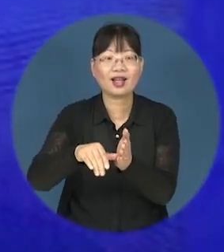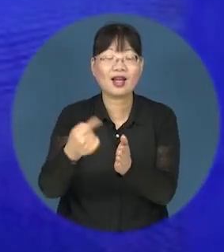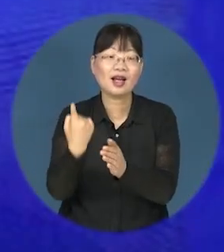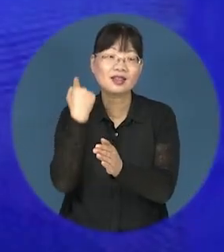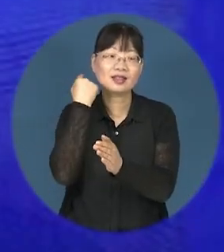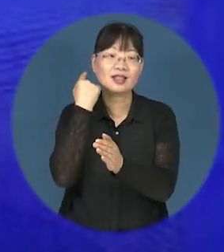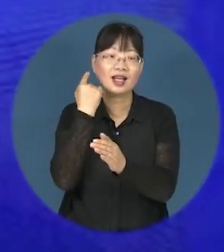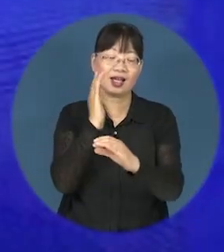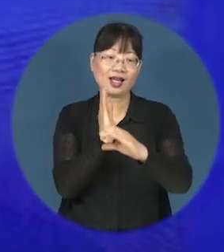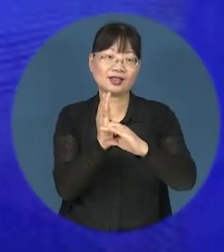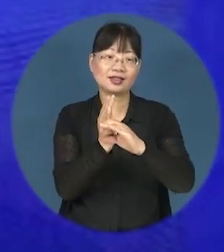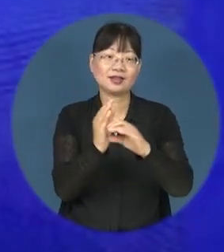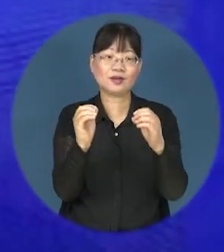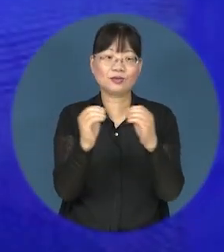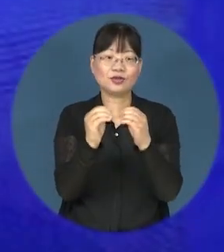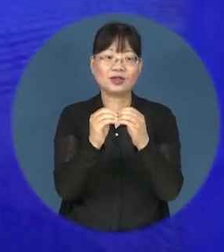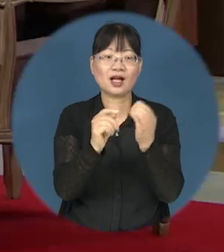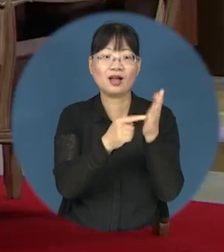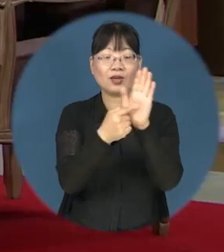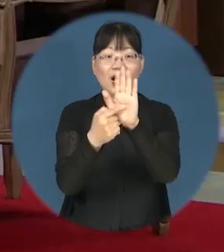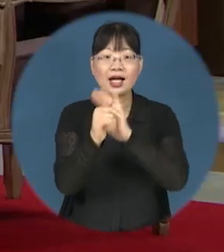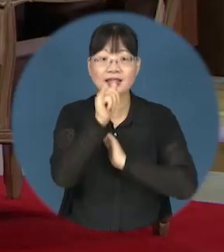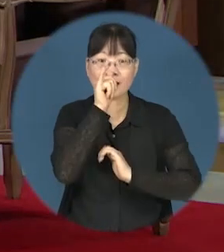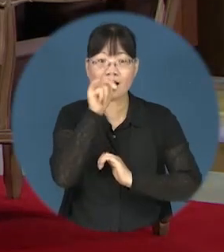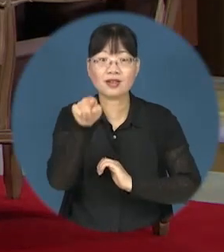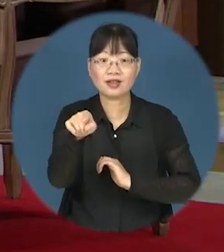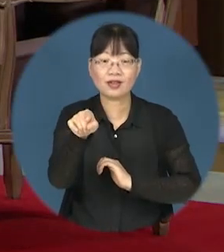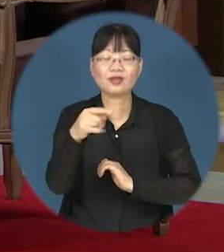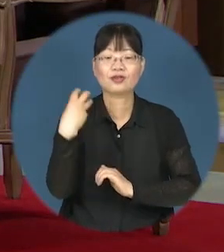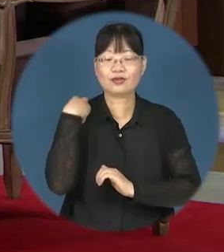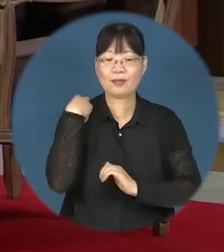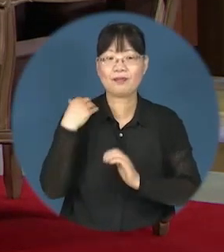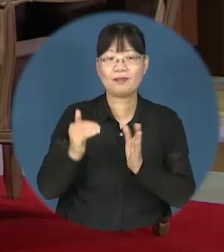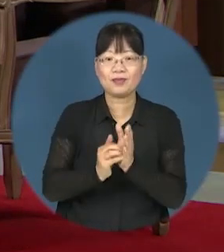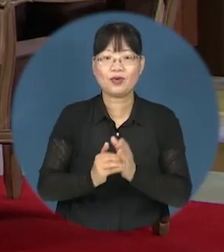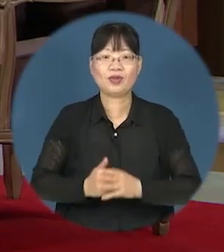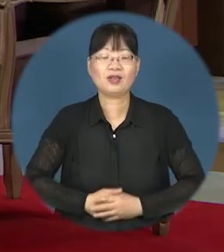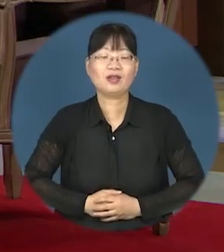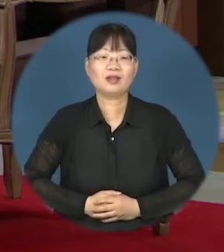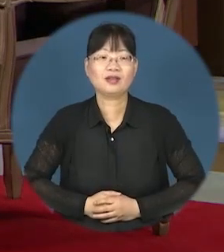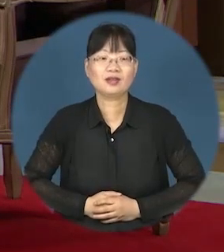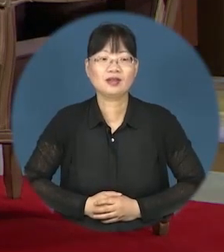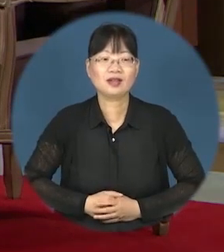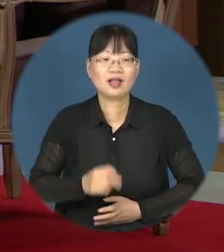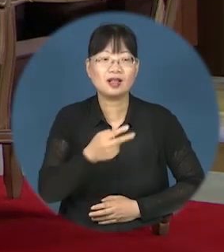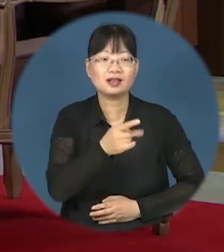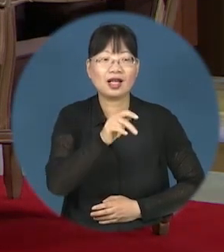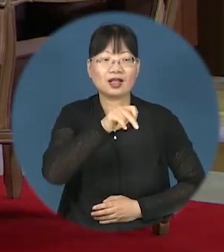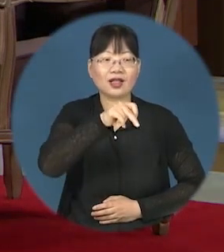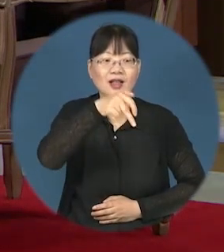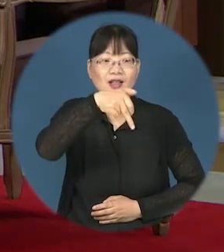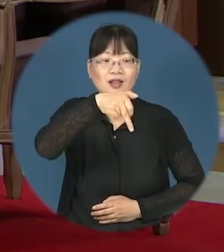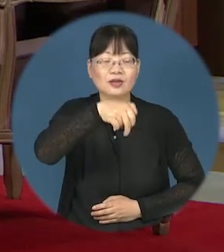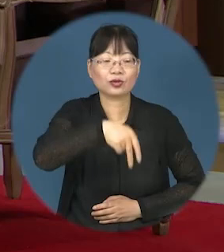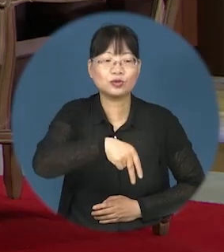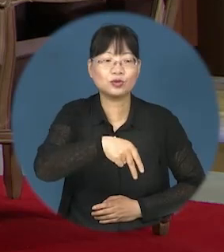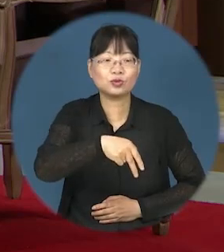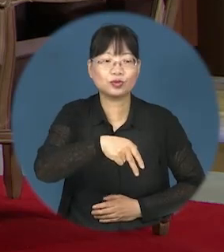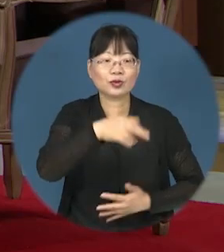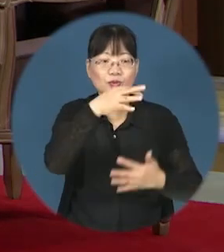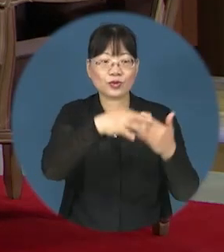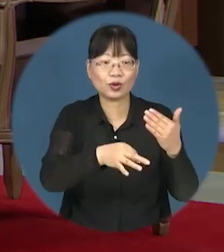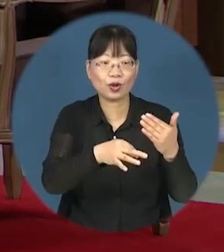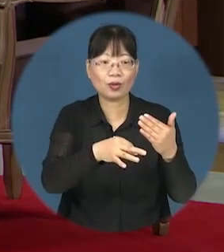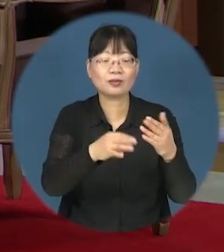문장 이렇게 띄우게 하시더라구요 온것도 썼구요 아 또 다큐멘타리 앞에는 타이트 요런것도